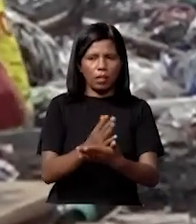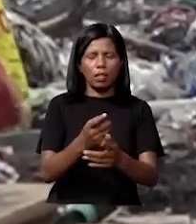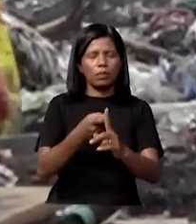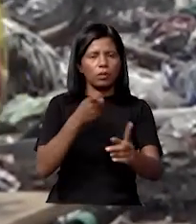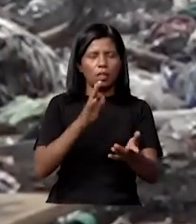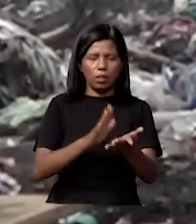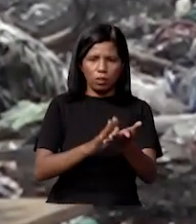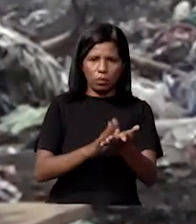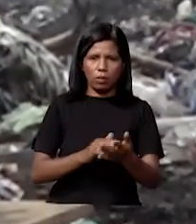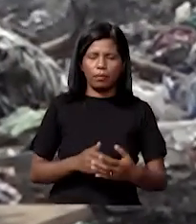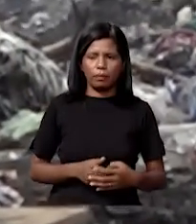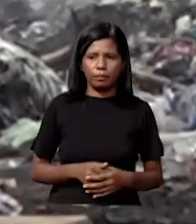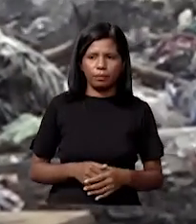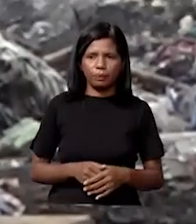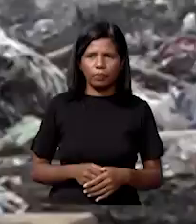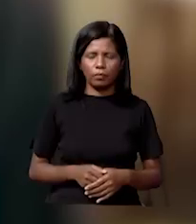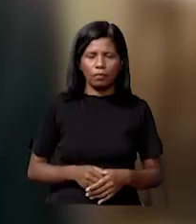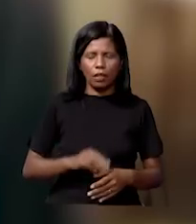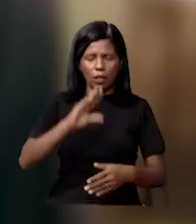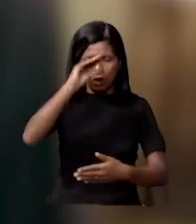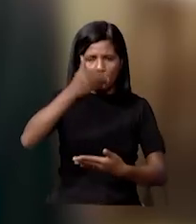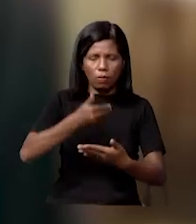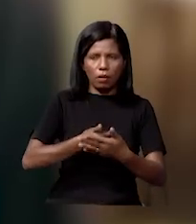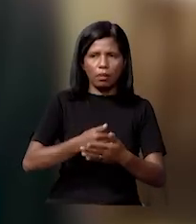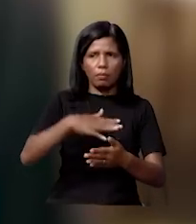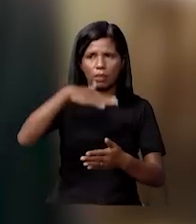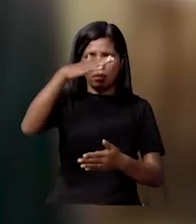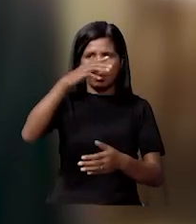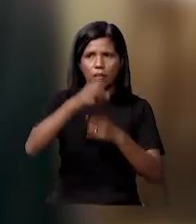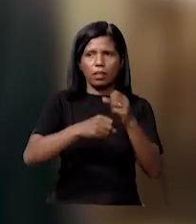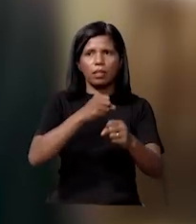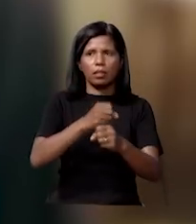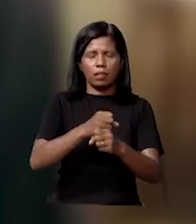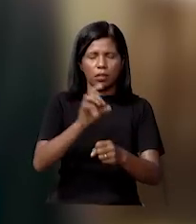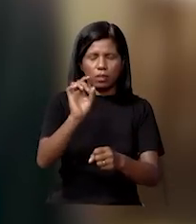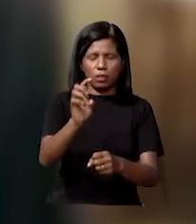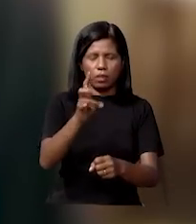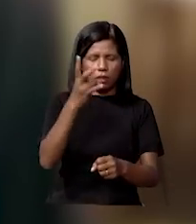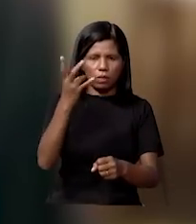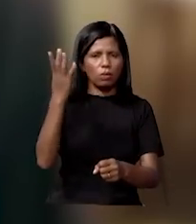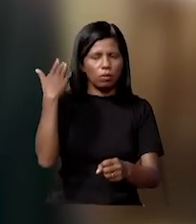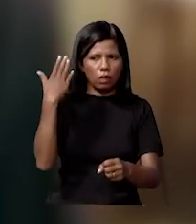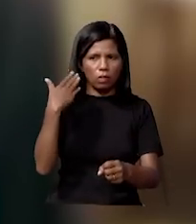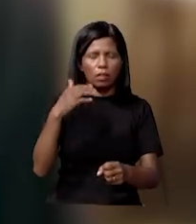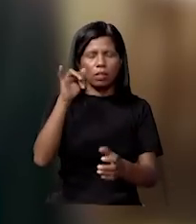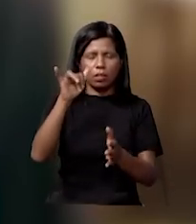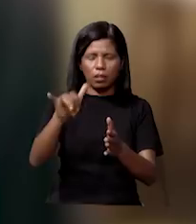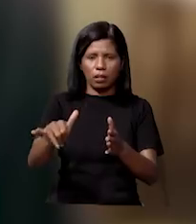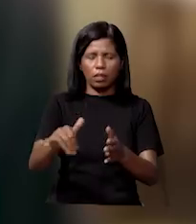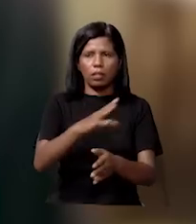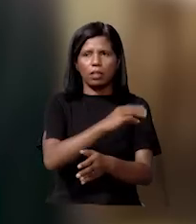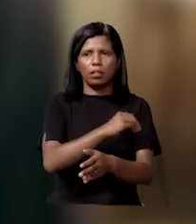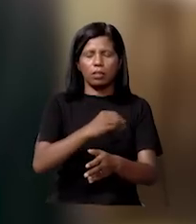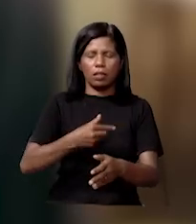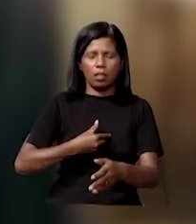skola. Uang mane bot Abilio Borges tinang sanu resing hitu. Antes ne, hela ia asrama la wala